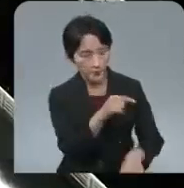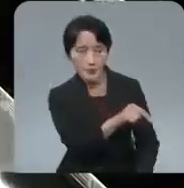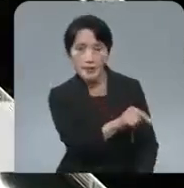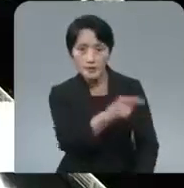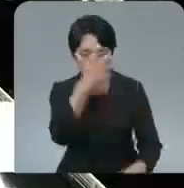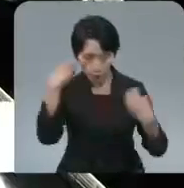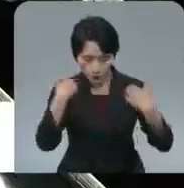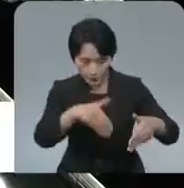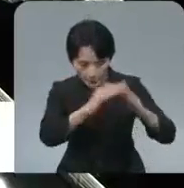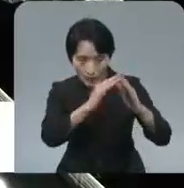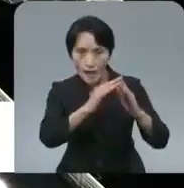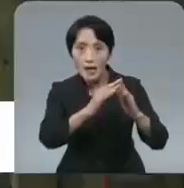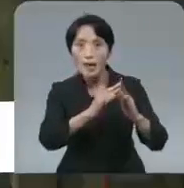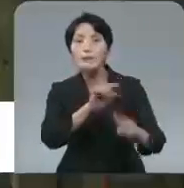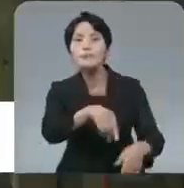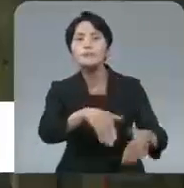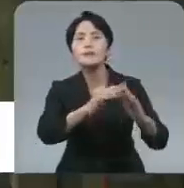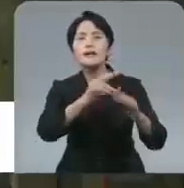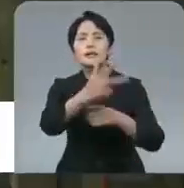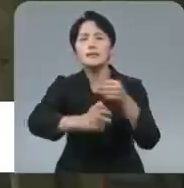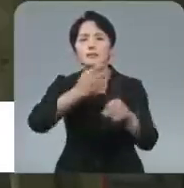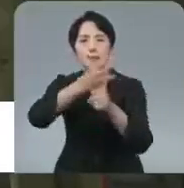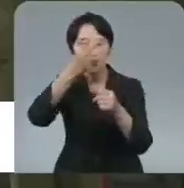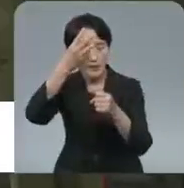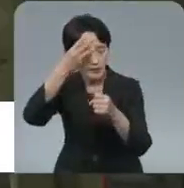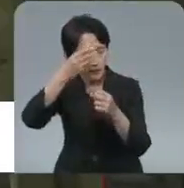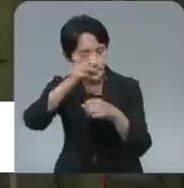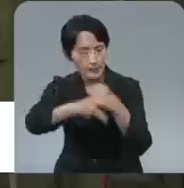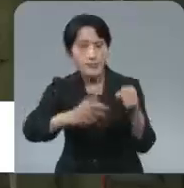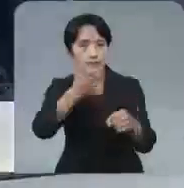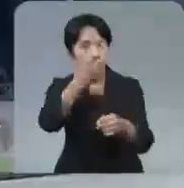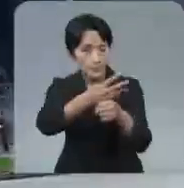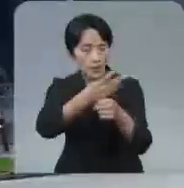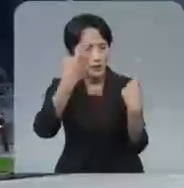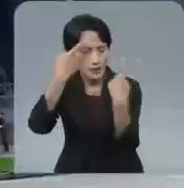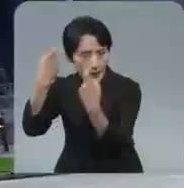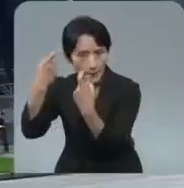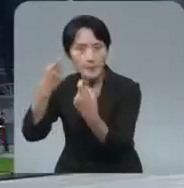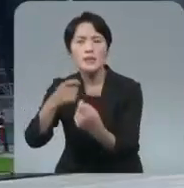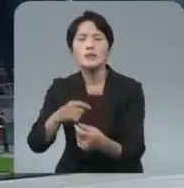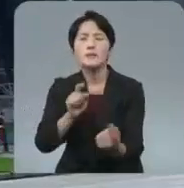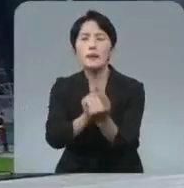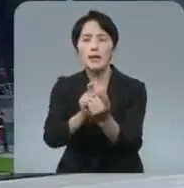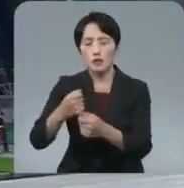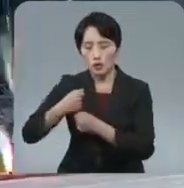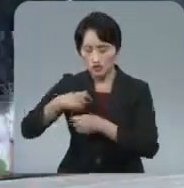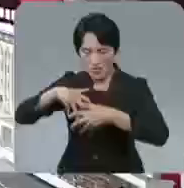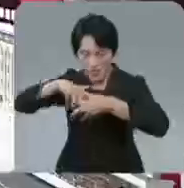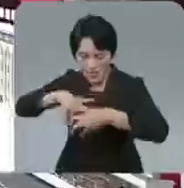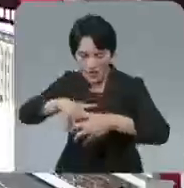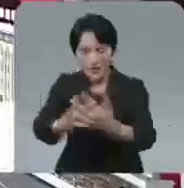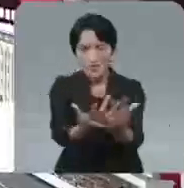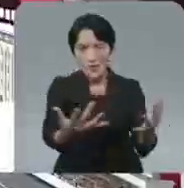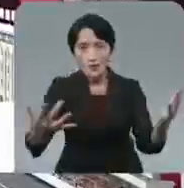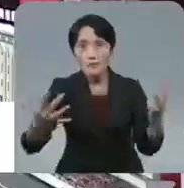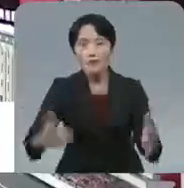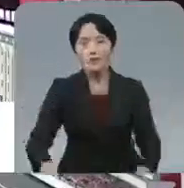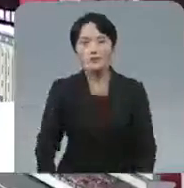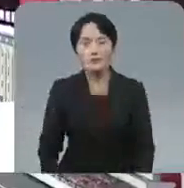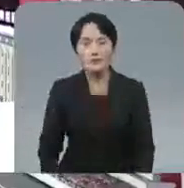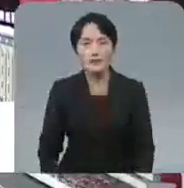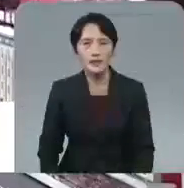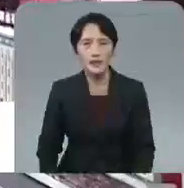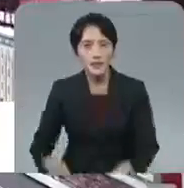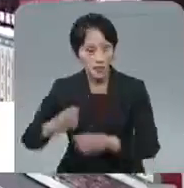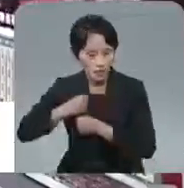北韓は政権樹立73周年を迎え9日午前0時から深夜の軍事パレードを